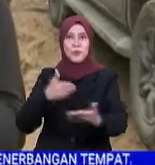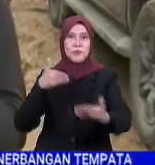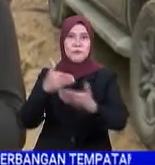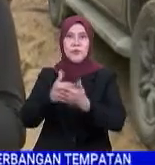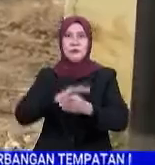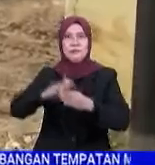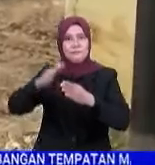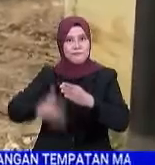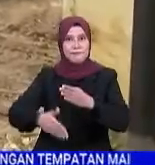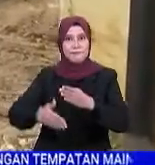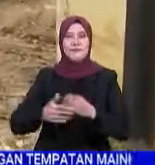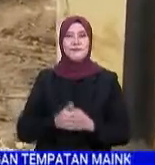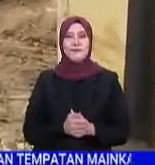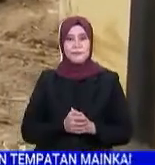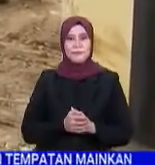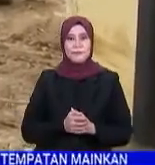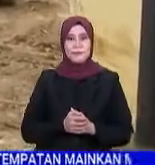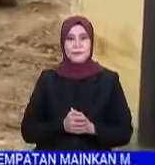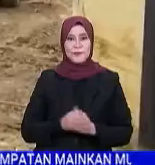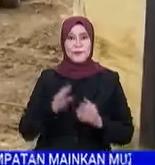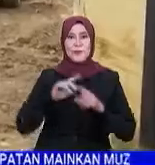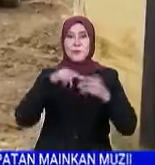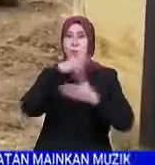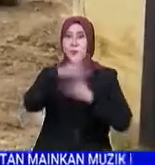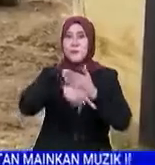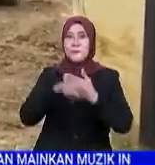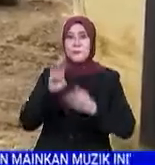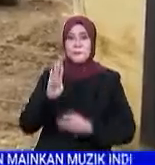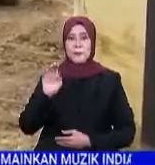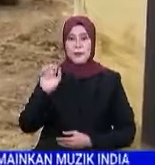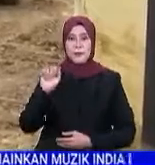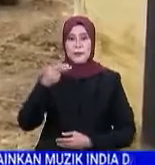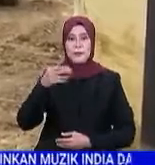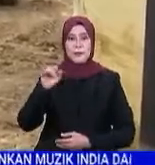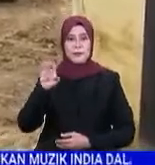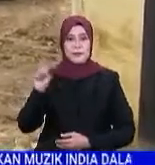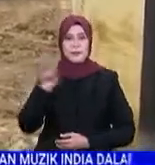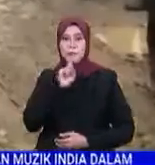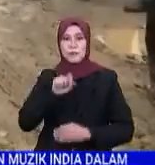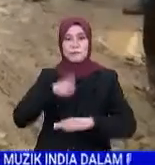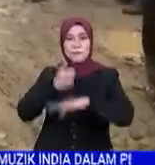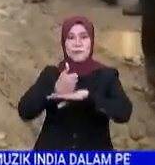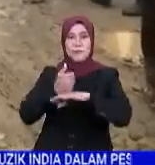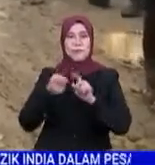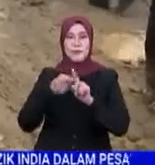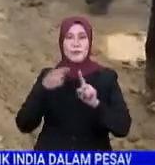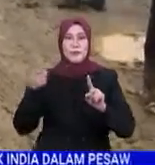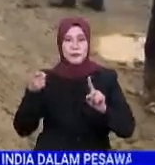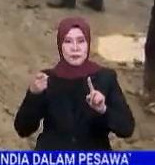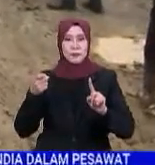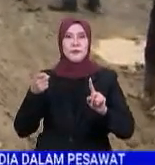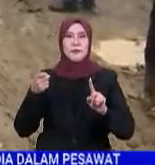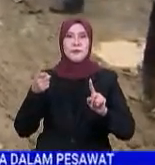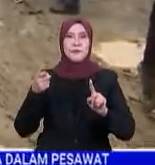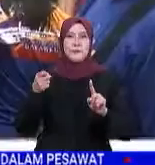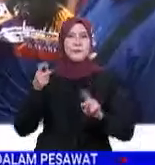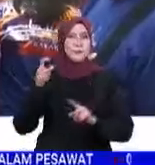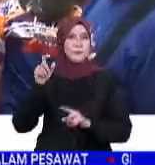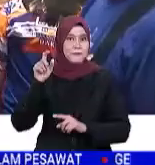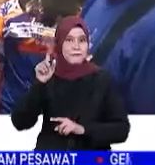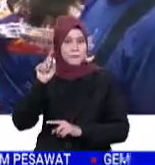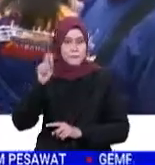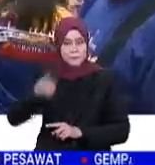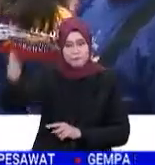Bahis. Saya difahamkan program Bahis ini diinspirasikan sendiri oleh Tan Sri Anwar yang memberi fokus kepada kawasan-kawasan